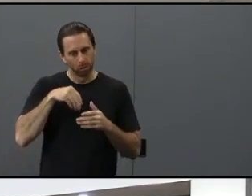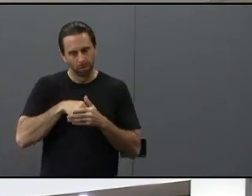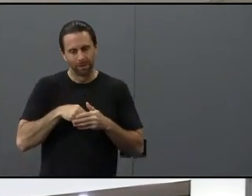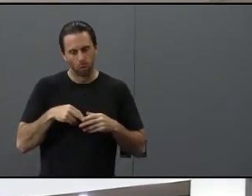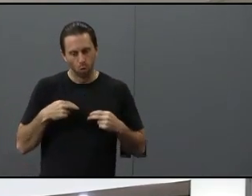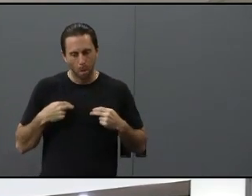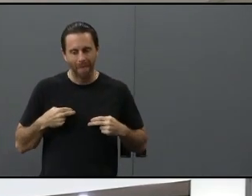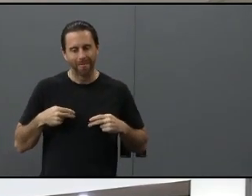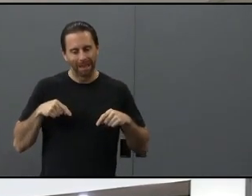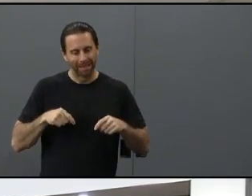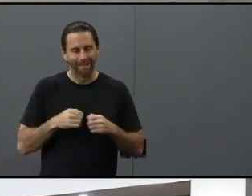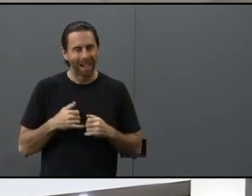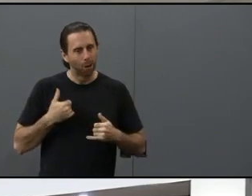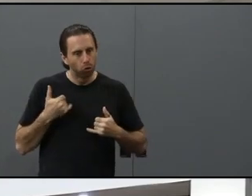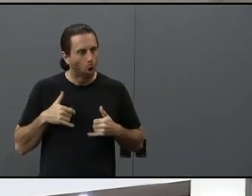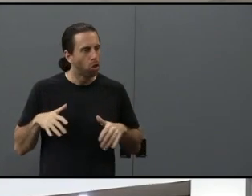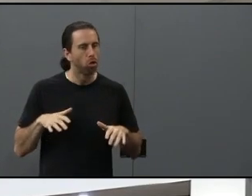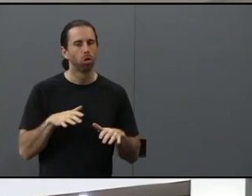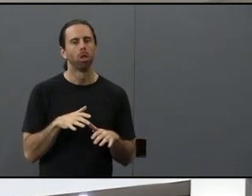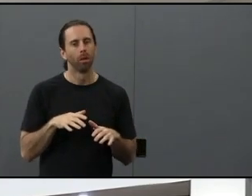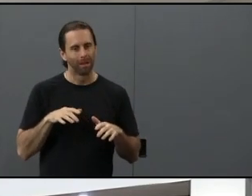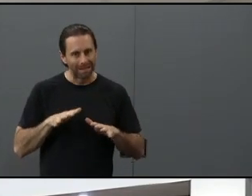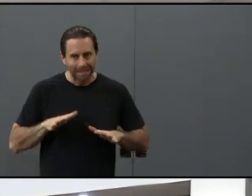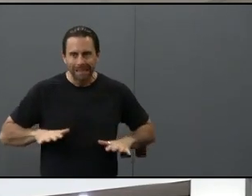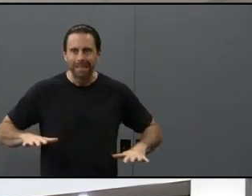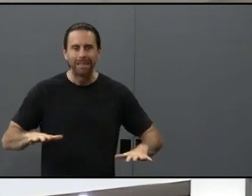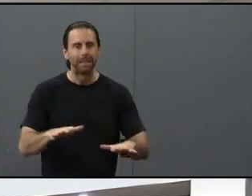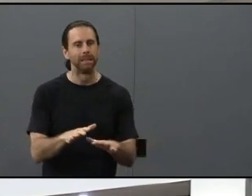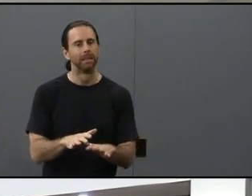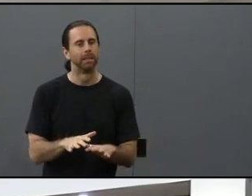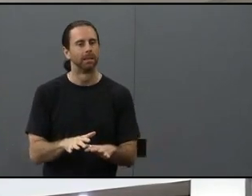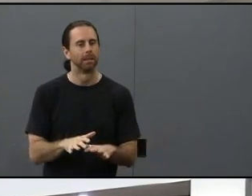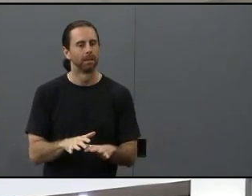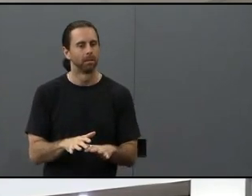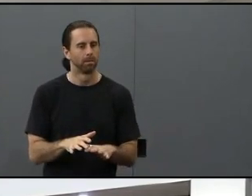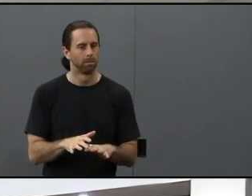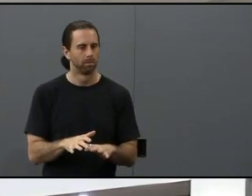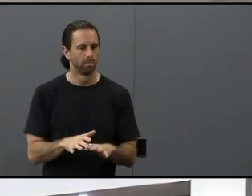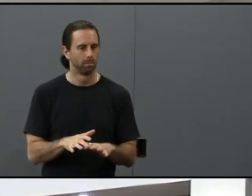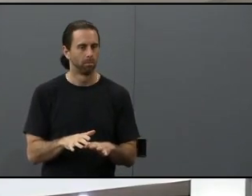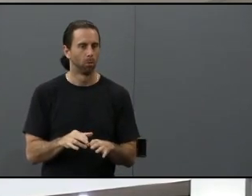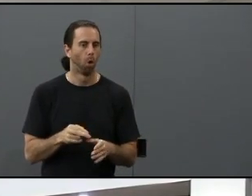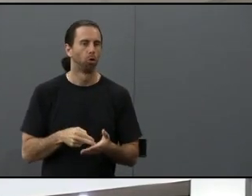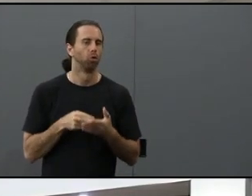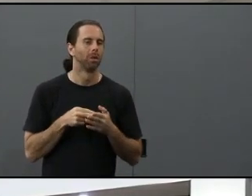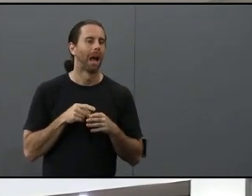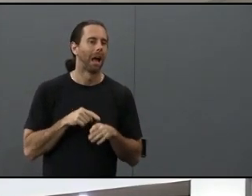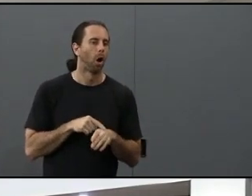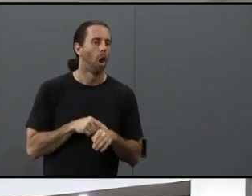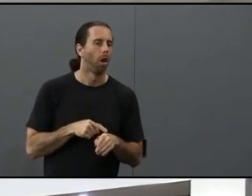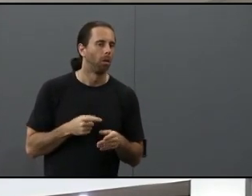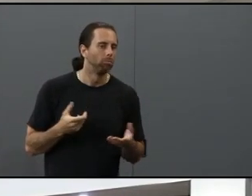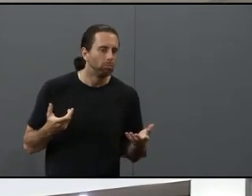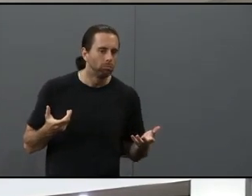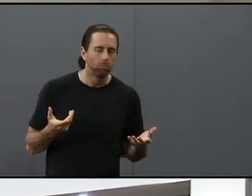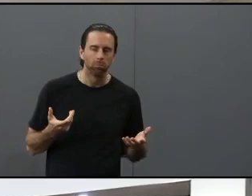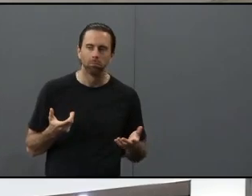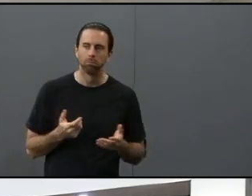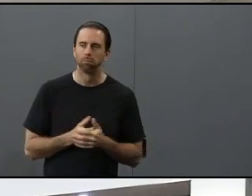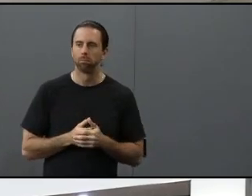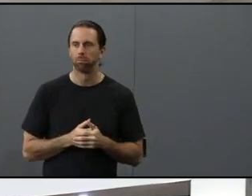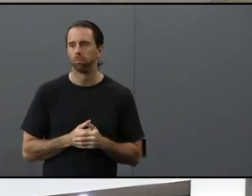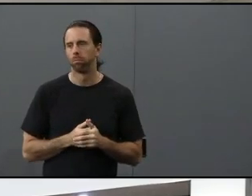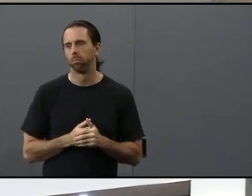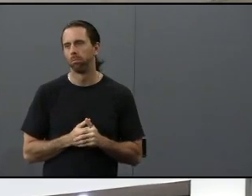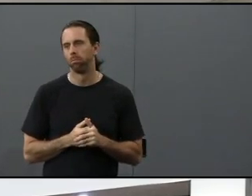humaines avec nos jeunes que Ben les ressources agricoles qu'on qu'on peut exploiter sur le territoire